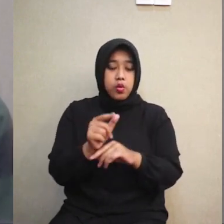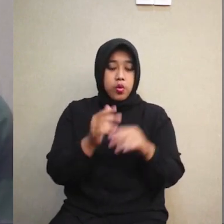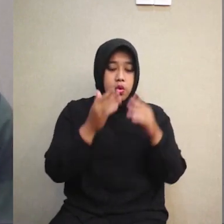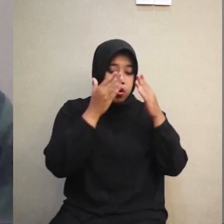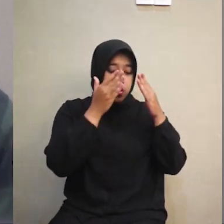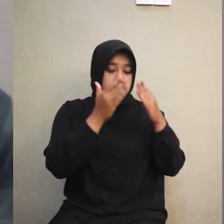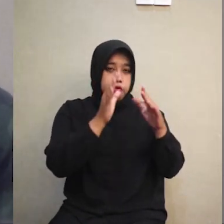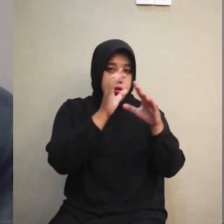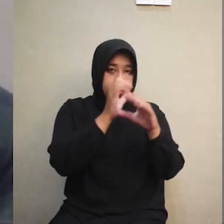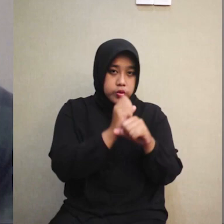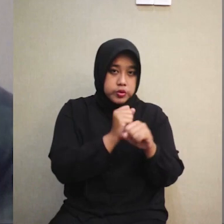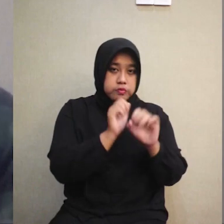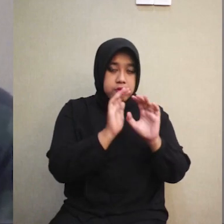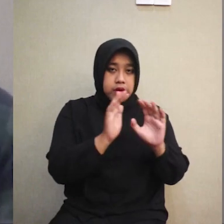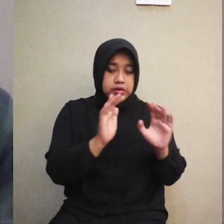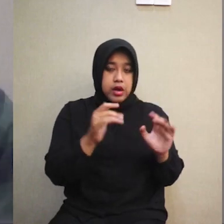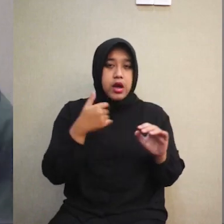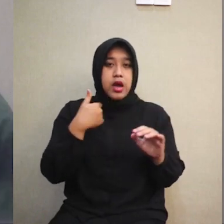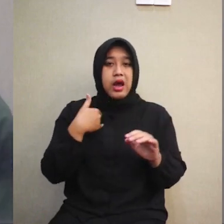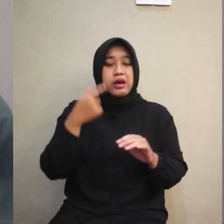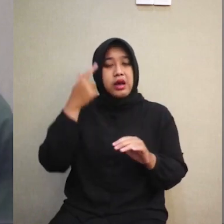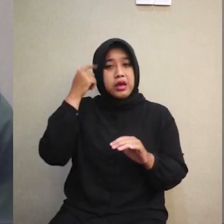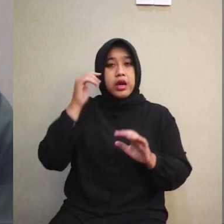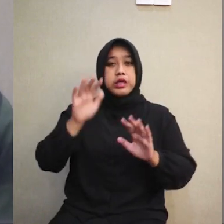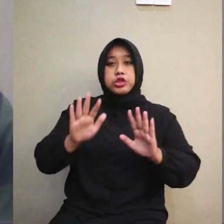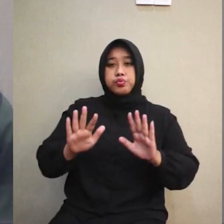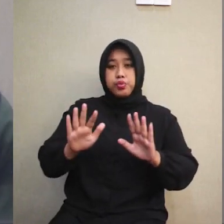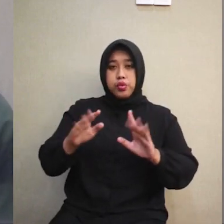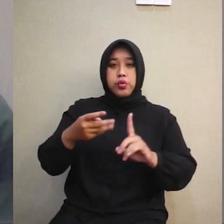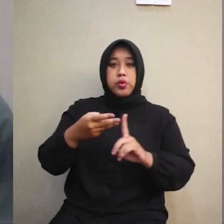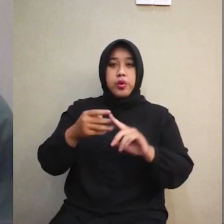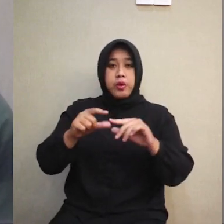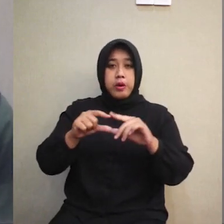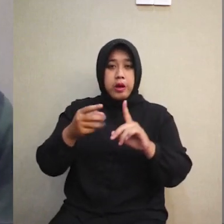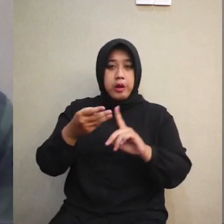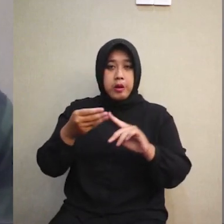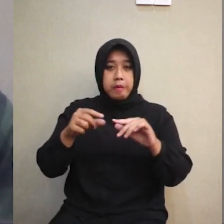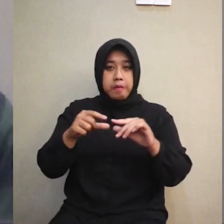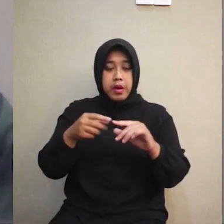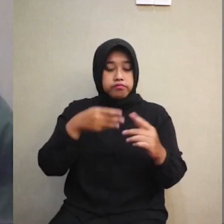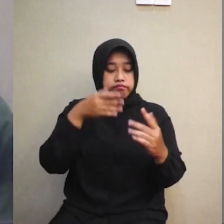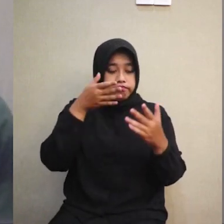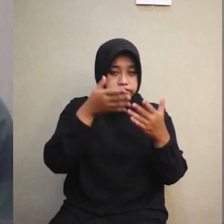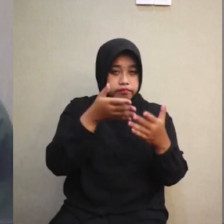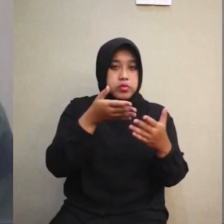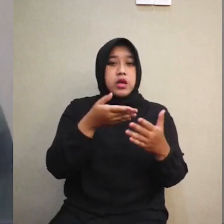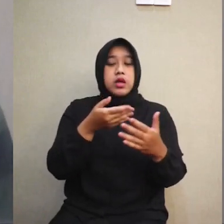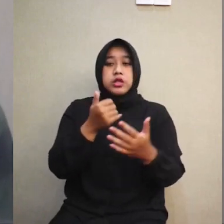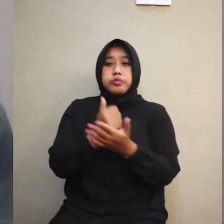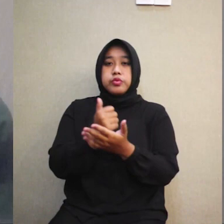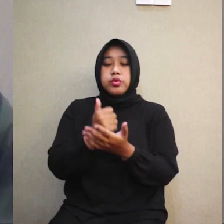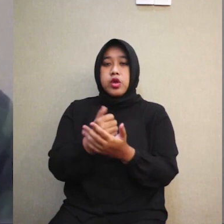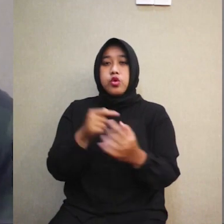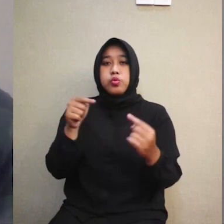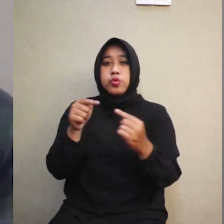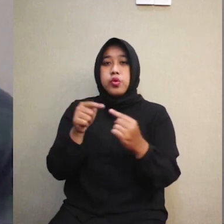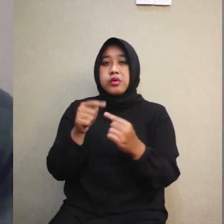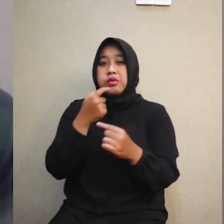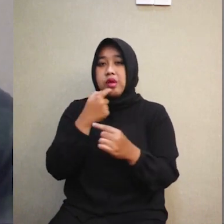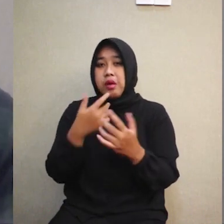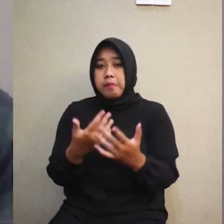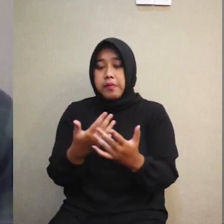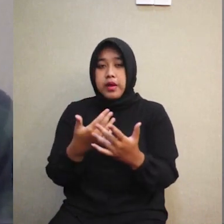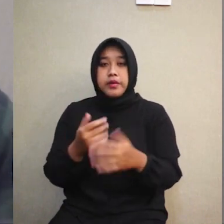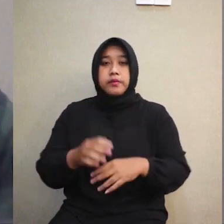hal banyak ada 10 bab yang yang disoroti dan sebagian besar sebenarnya juga berkaitan dengan apa